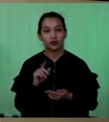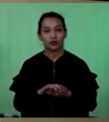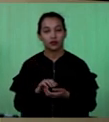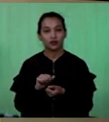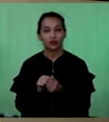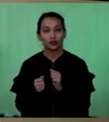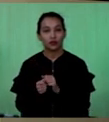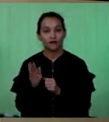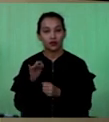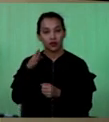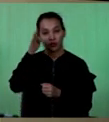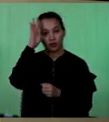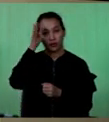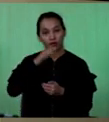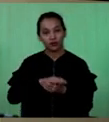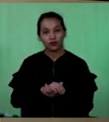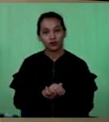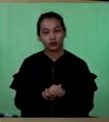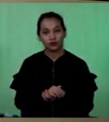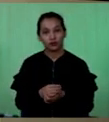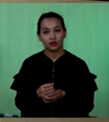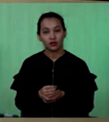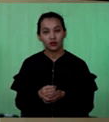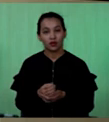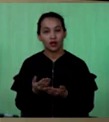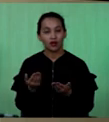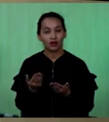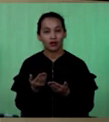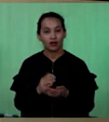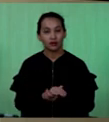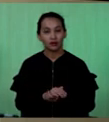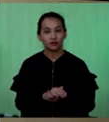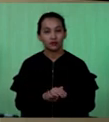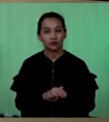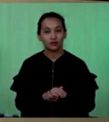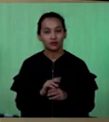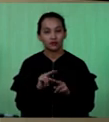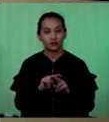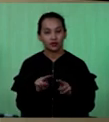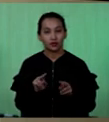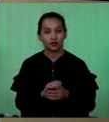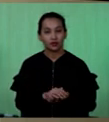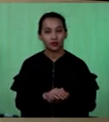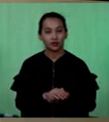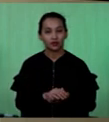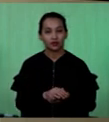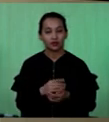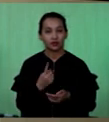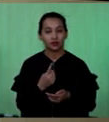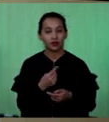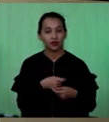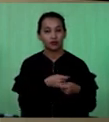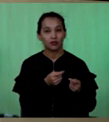tosh hamda xo'roz bular qanday birliklarni anglatadi? Ya'ni, birinchi pallada necha